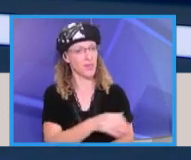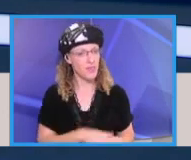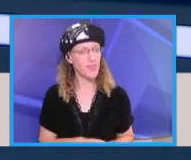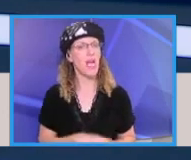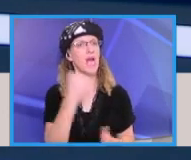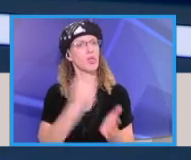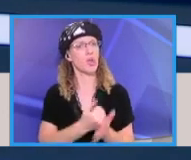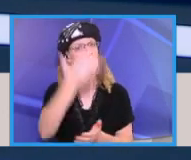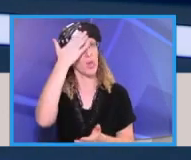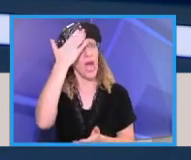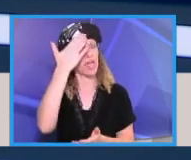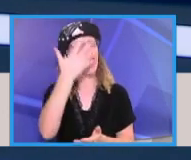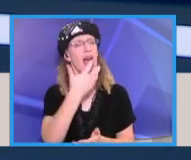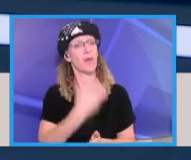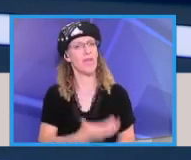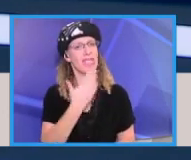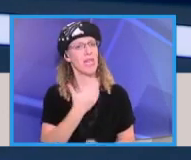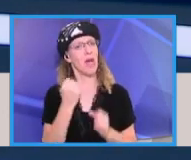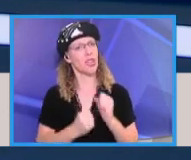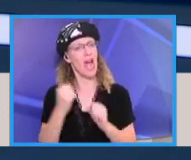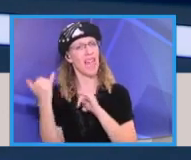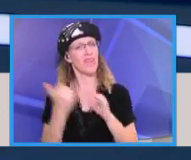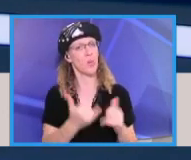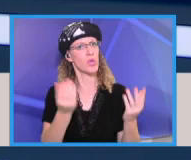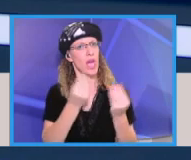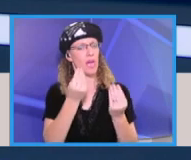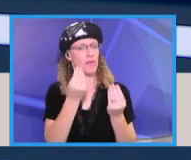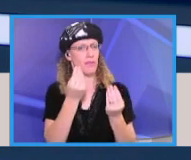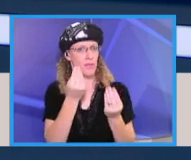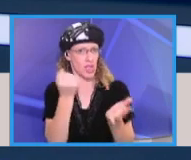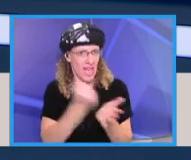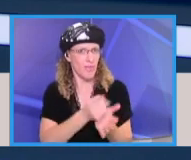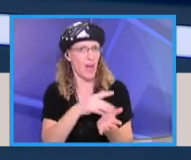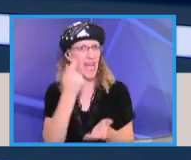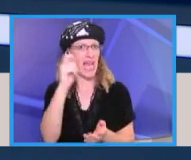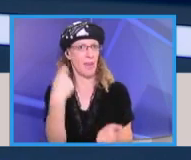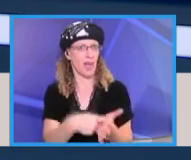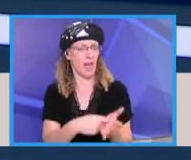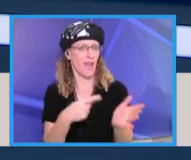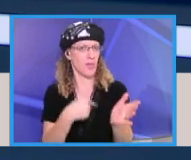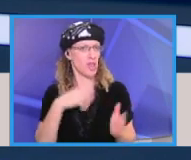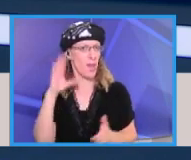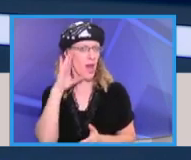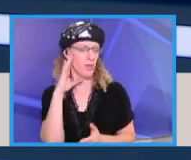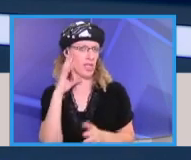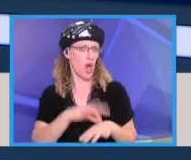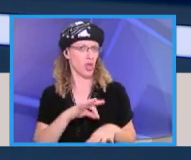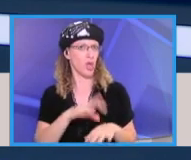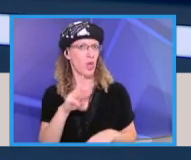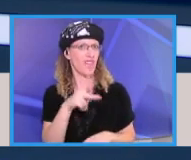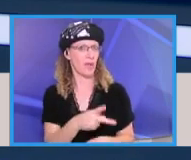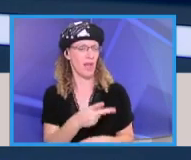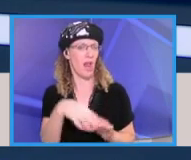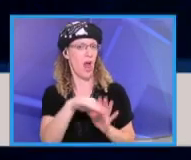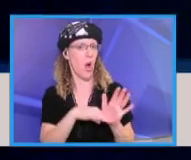שמוכרת על ידי הרבנות הראשית בעצם מקשה על יבוא מוצרים כשרים וגם מייקרת את המחיר. לפי מה ששמענו כאן מדוקטור שוקי פרידמן, לחוק של